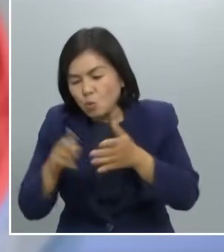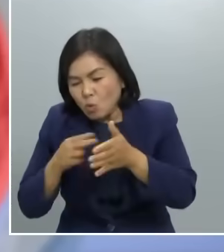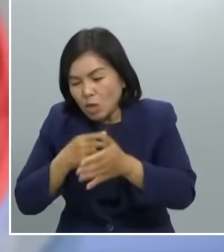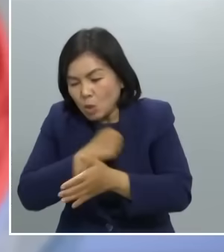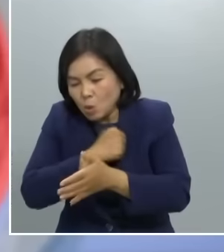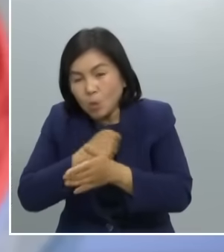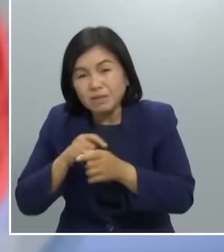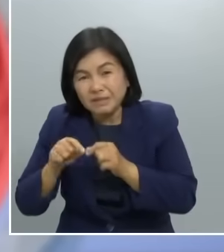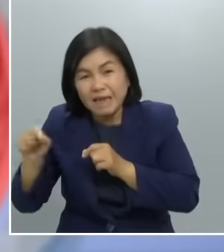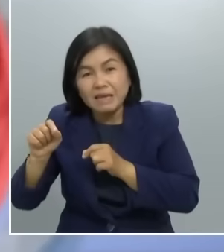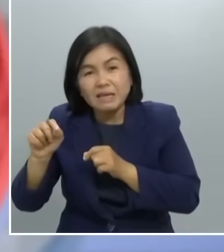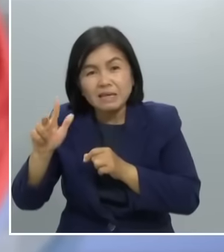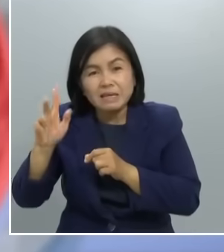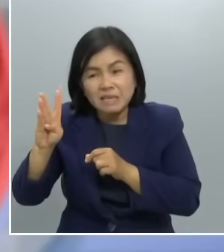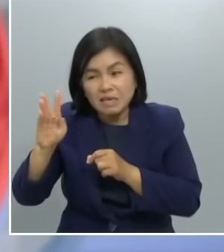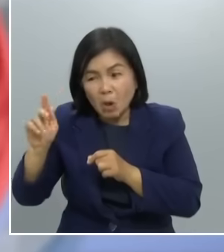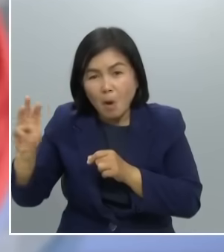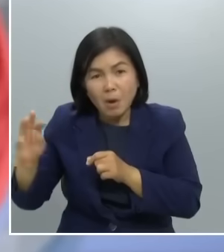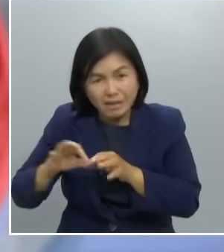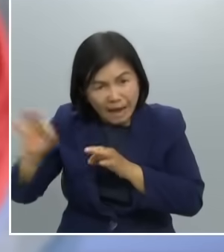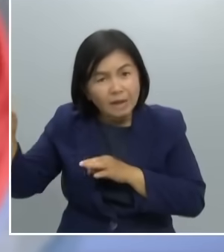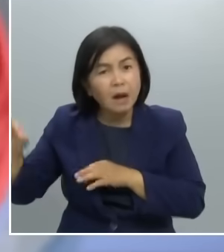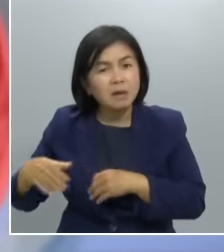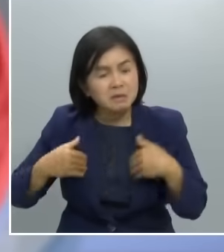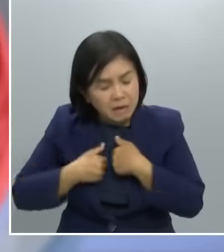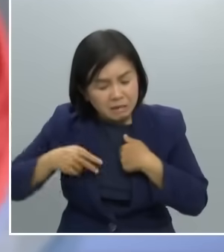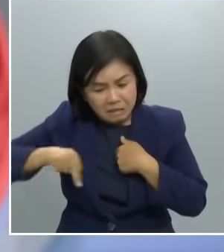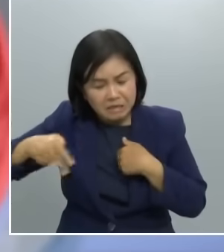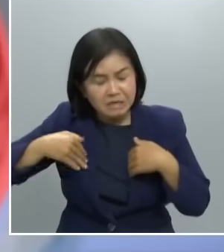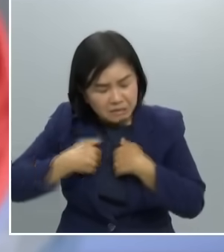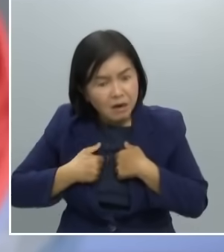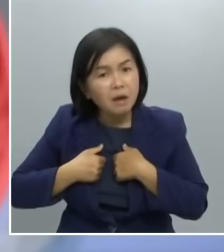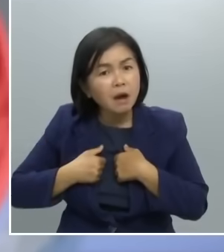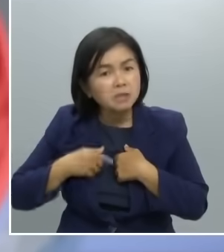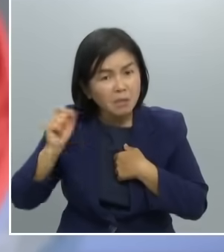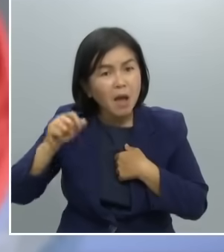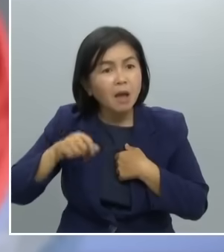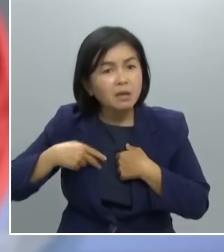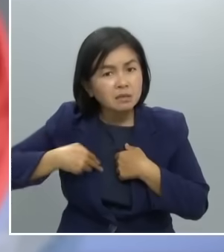เดินยังเหนื่อยนะ ใช่ค่ะ เนี่ยพี่หมวยไกลนะ4กิโลเนี่ย